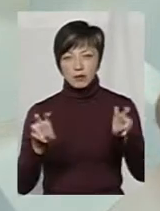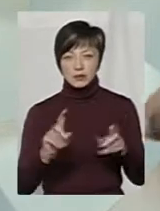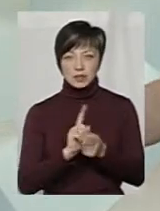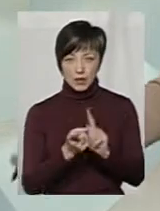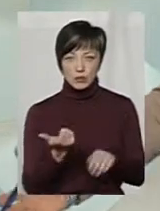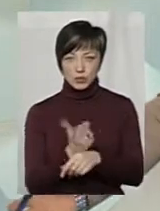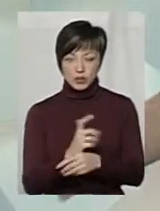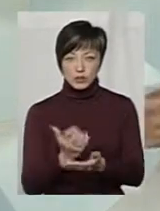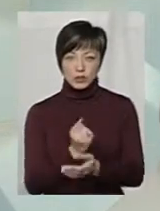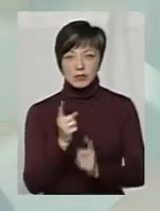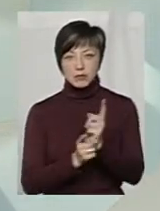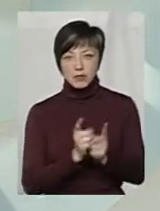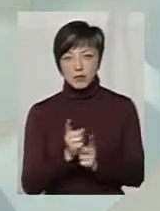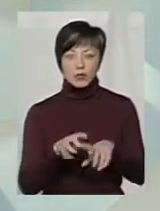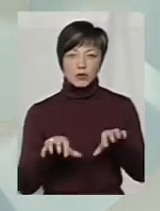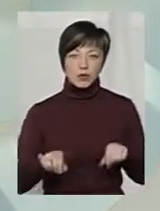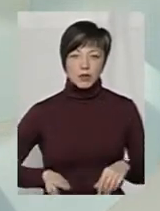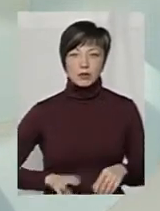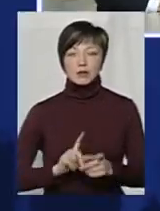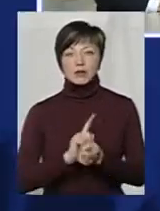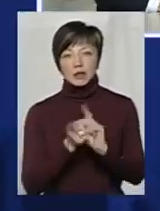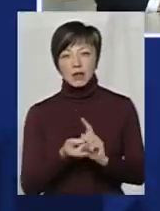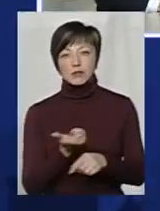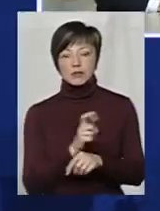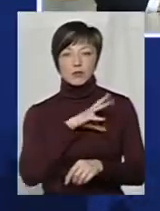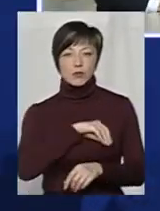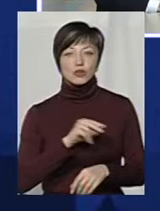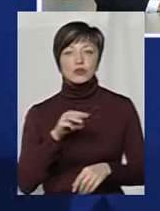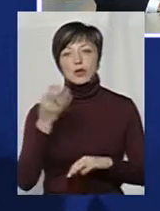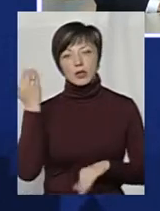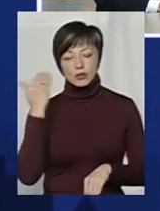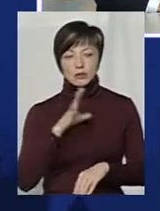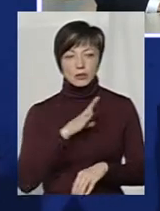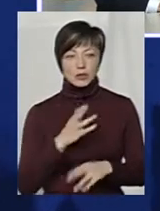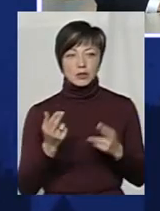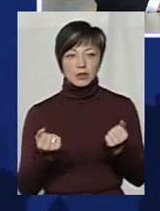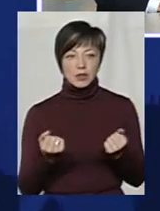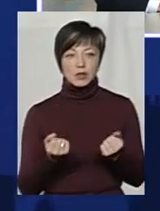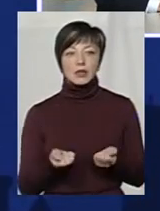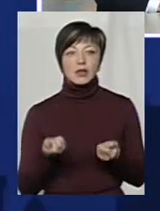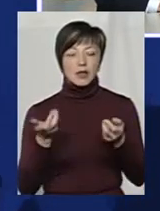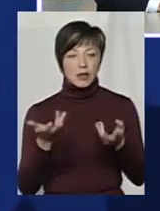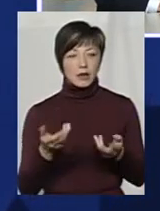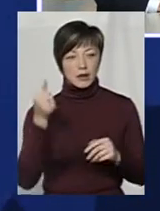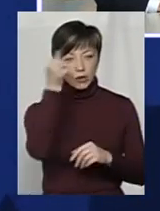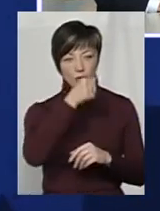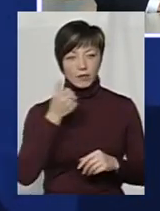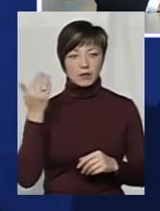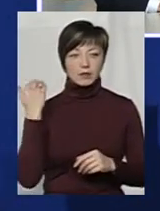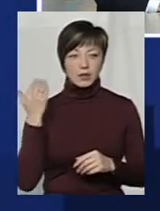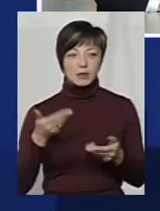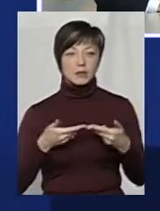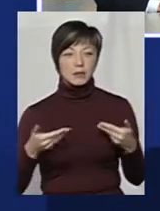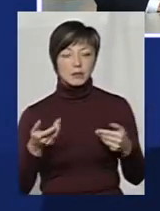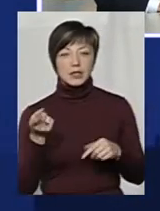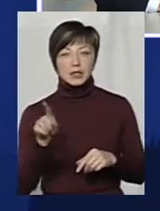заробляти, тому що бачимо, що там змінився фасад і так далі, чи вони стали прибутковішими, ніж були раніше? Так. Декілька років назад ми